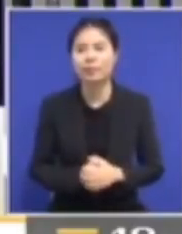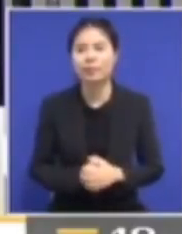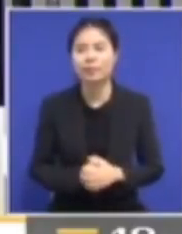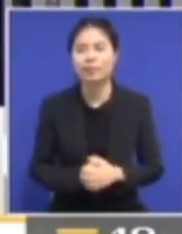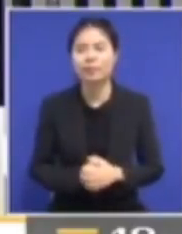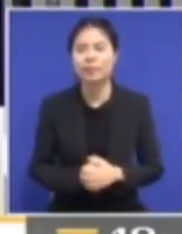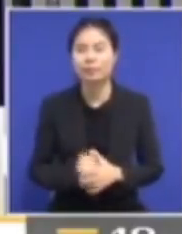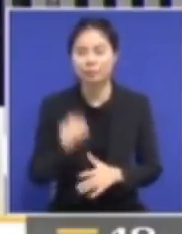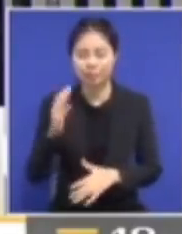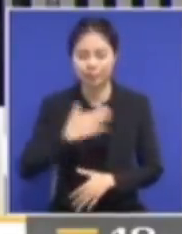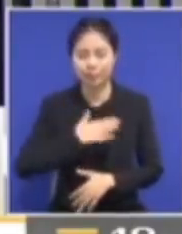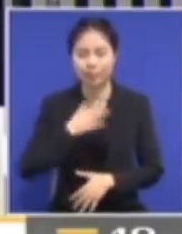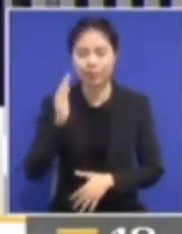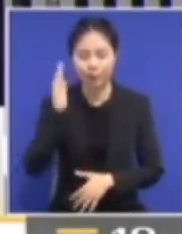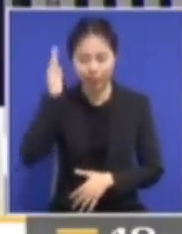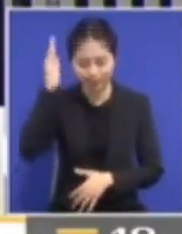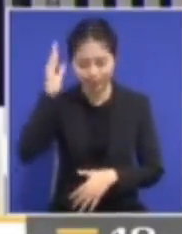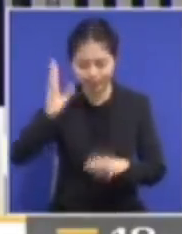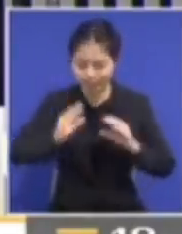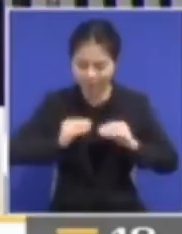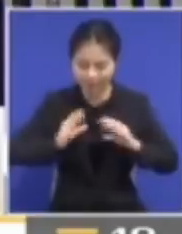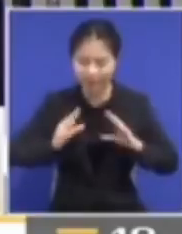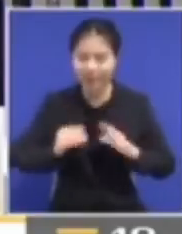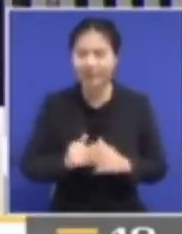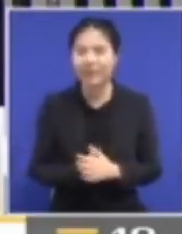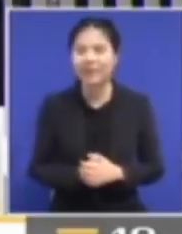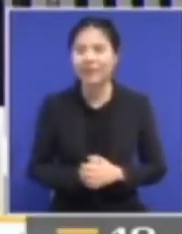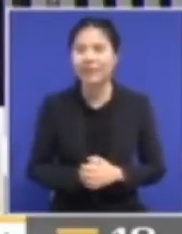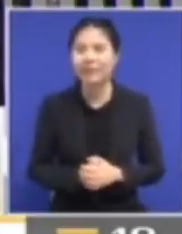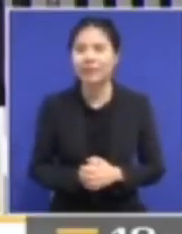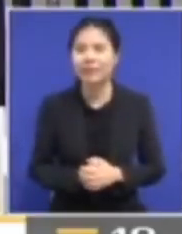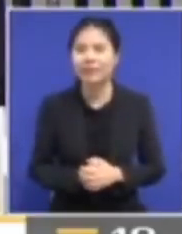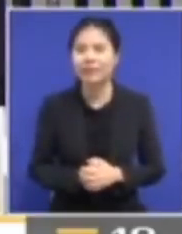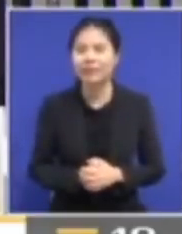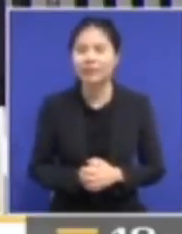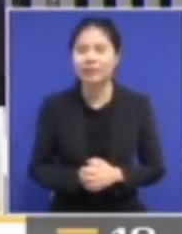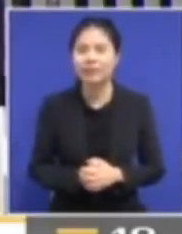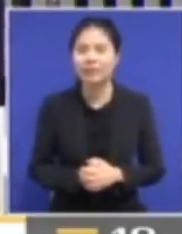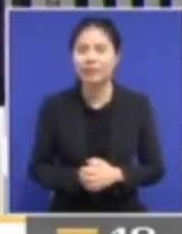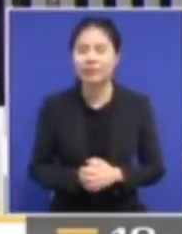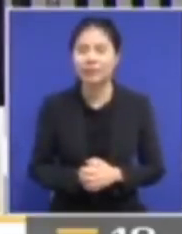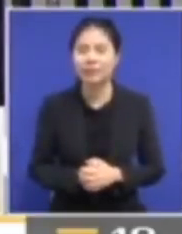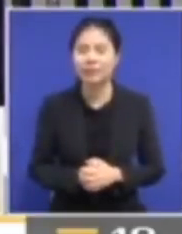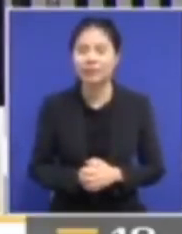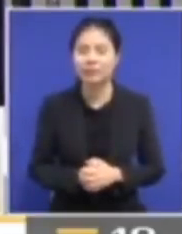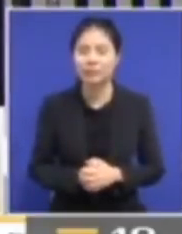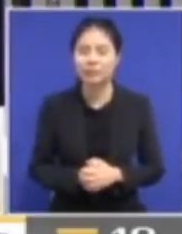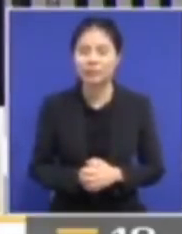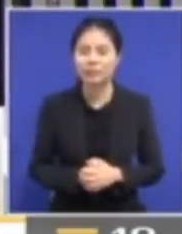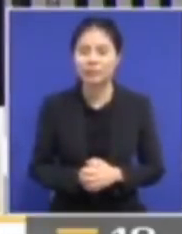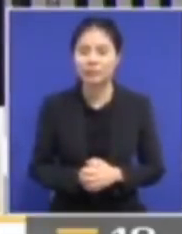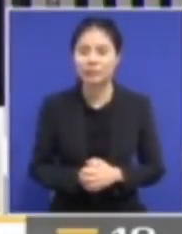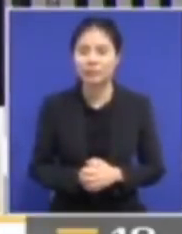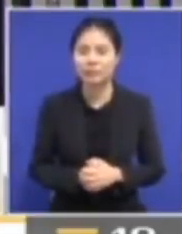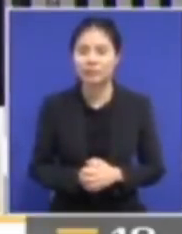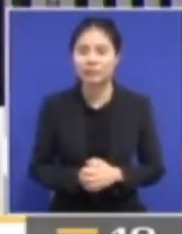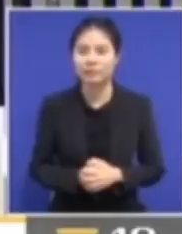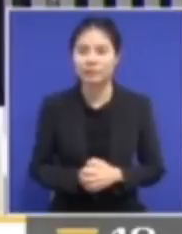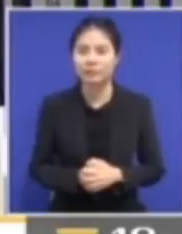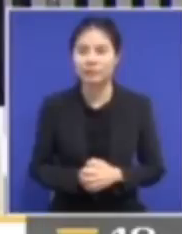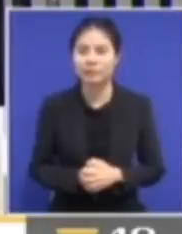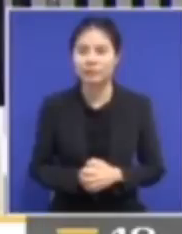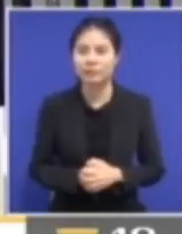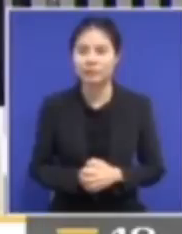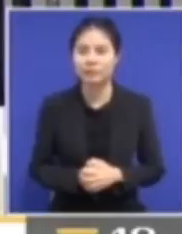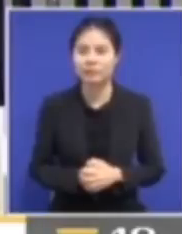ประท้วงท่านผู้อภิปราย ประท้วงอะไรเขายังพูดไม่จบเลยผมบอกให้ท่านผมไม่จะประท้วงท่านแล้วตอนนี้ท่านฟังก่อนสิ